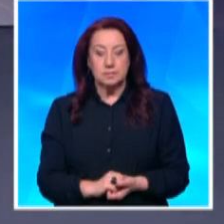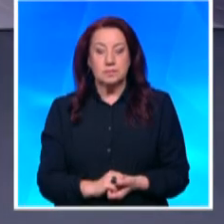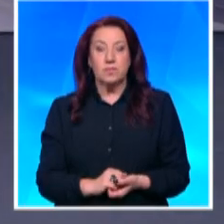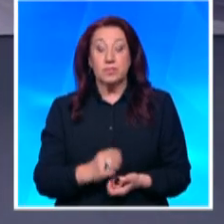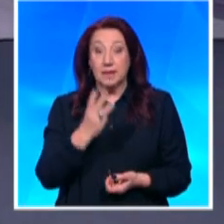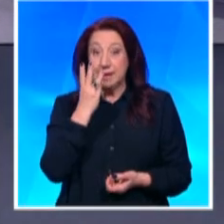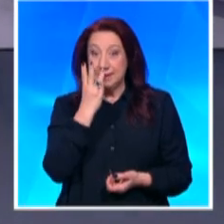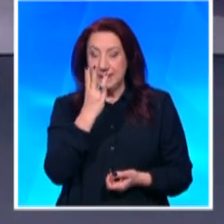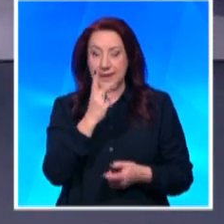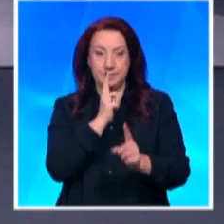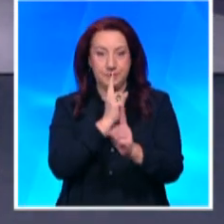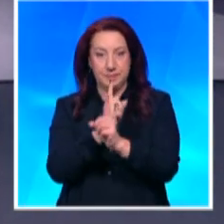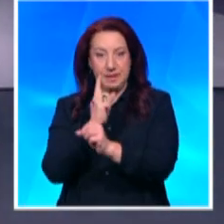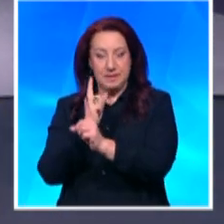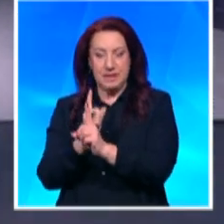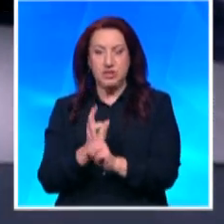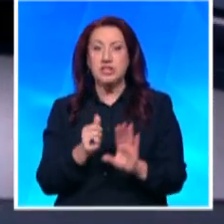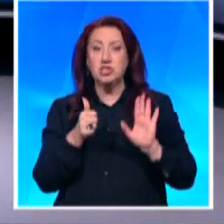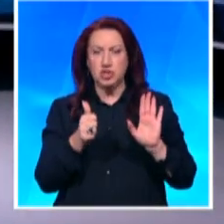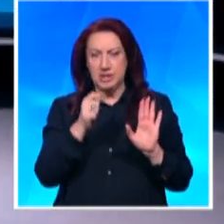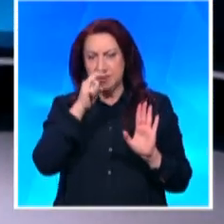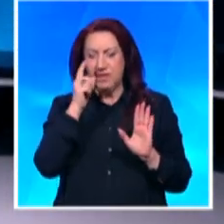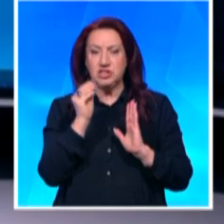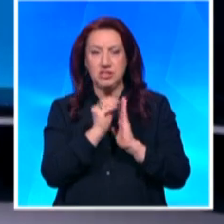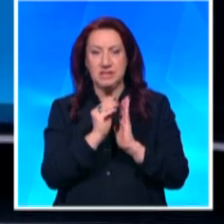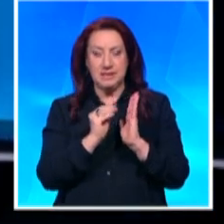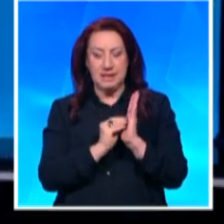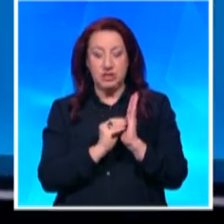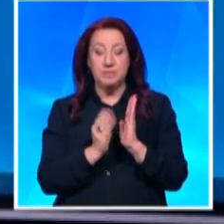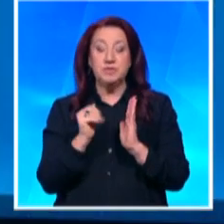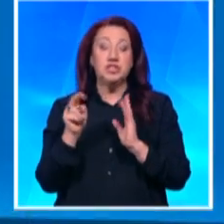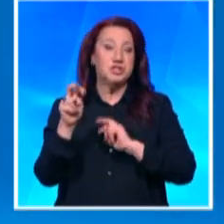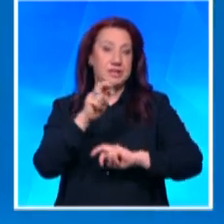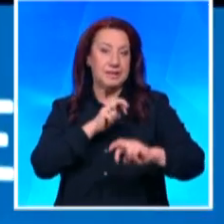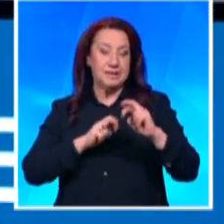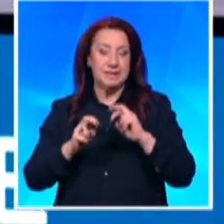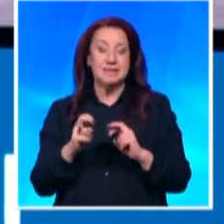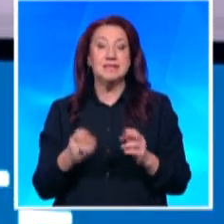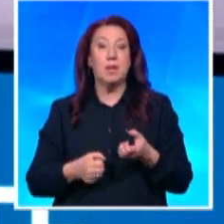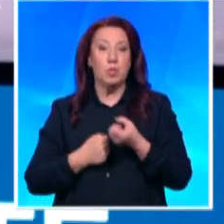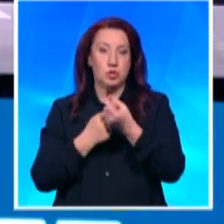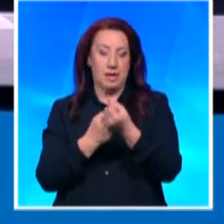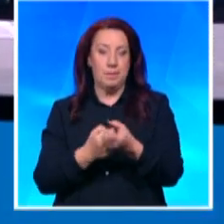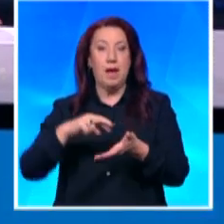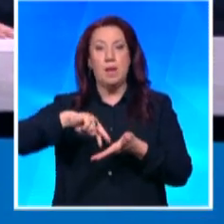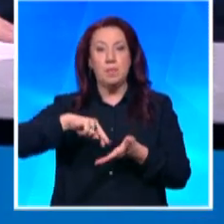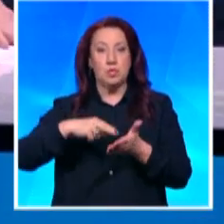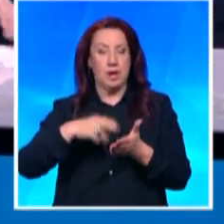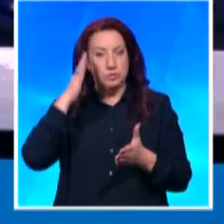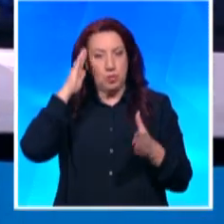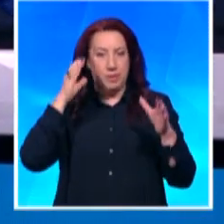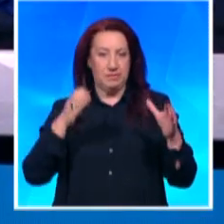Три срещи и шест приоритета в търсене на подкрепа за проекта кабинета Габриел. Кандидат-премиерът на ГЕРБ